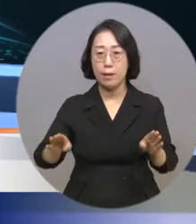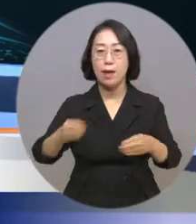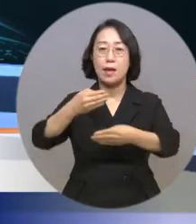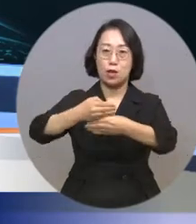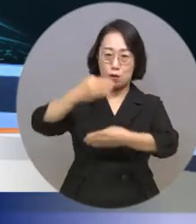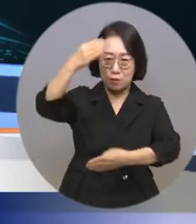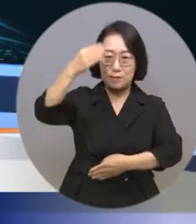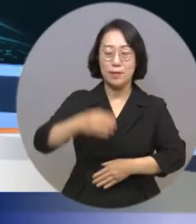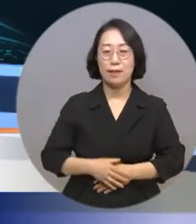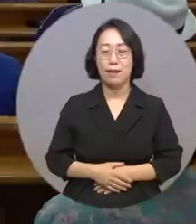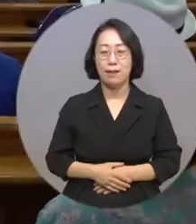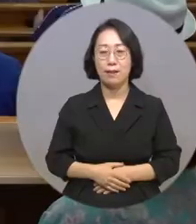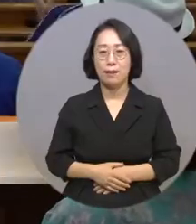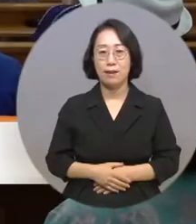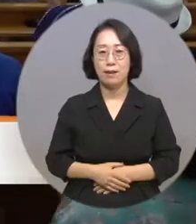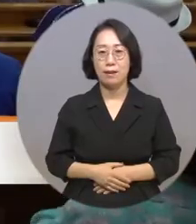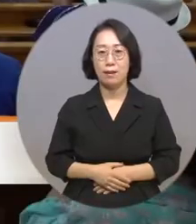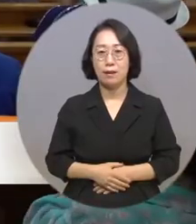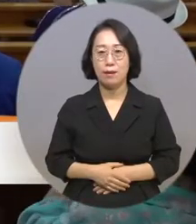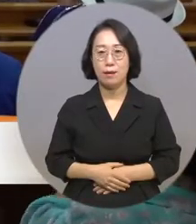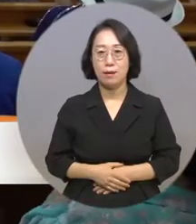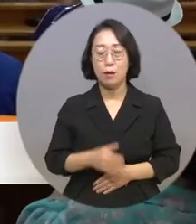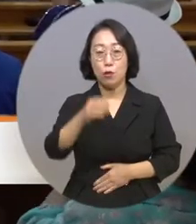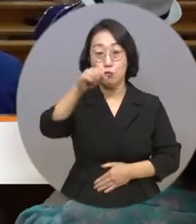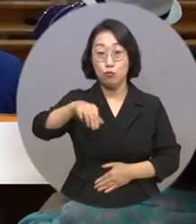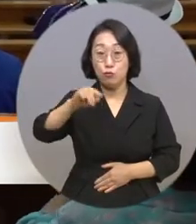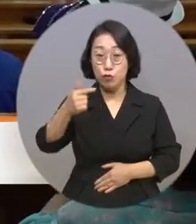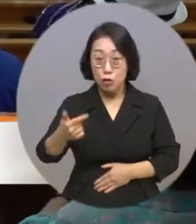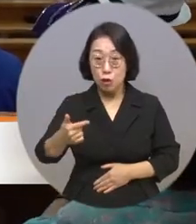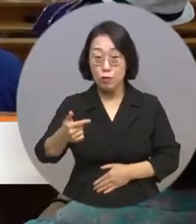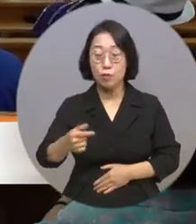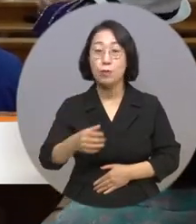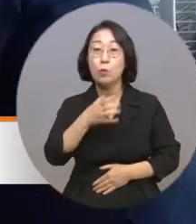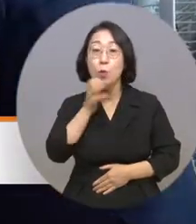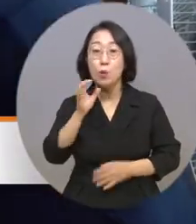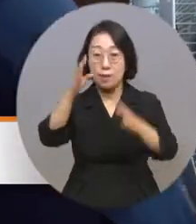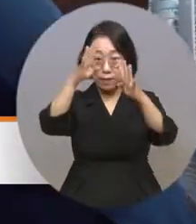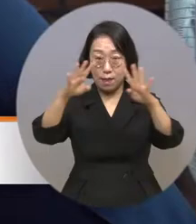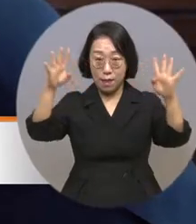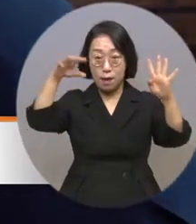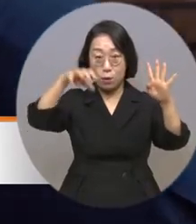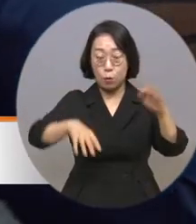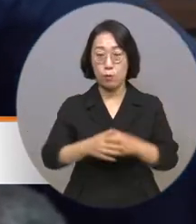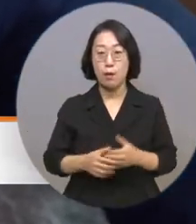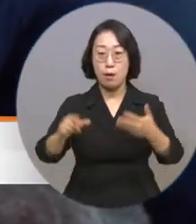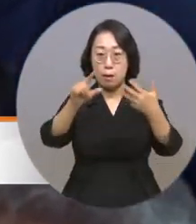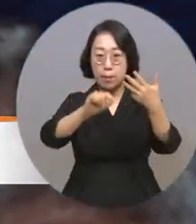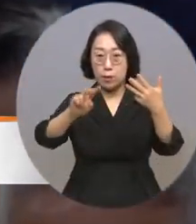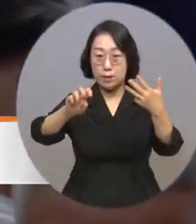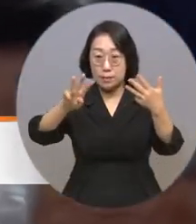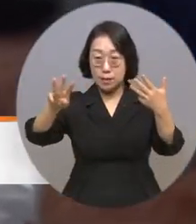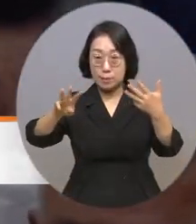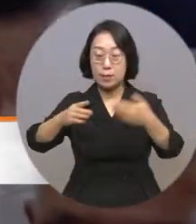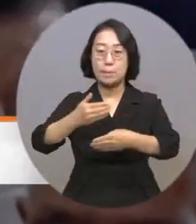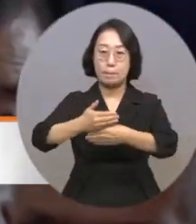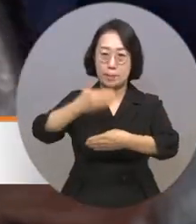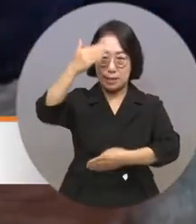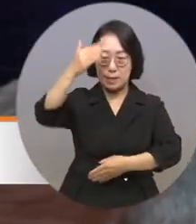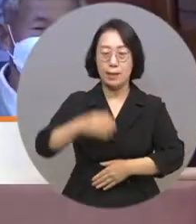맞았습니다. 강원도 횡성군 우천면 우천실버대학이 지난 8월 23일